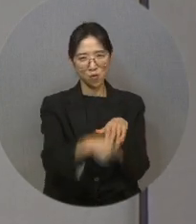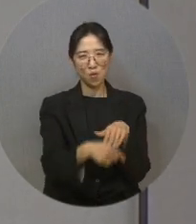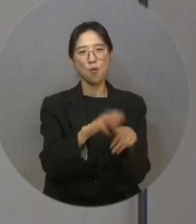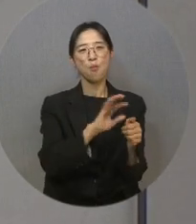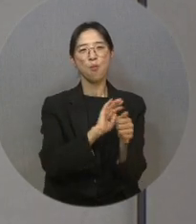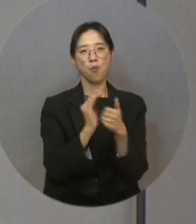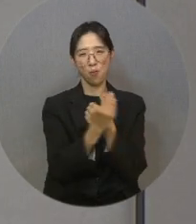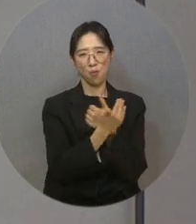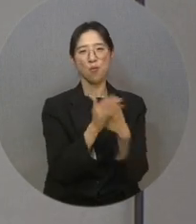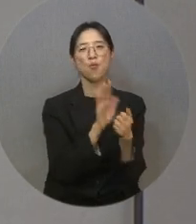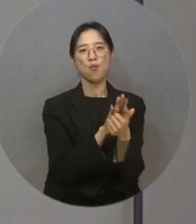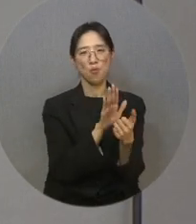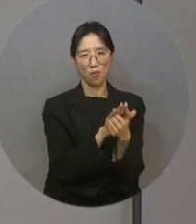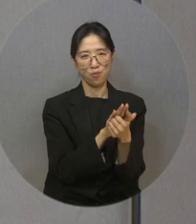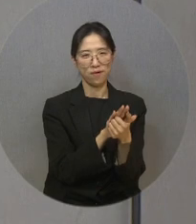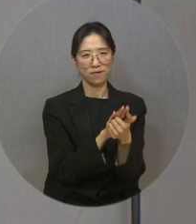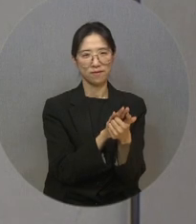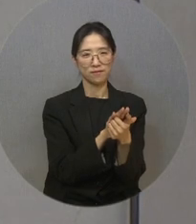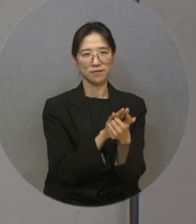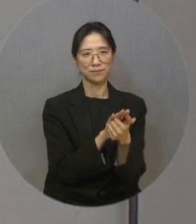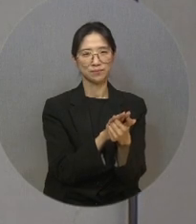곰족을 보호하게 되죠. 그래서